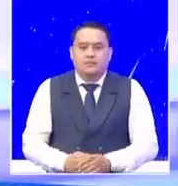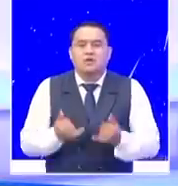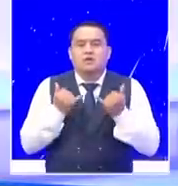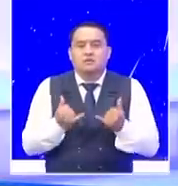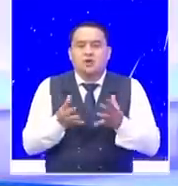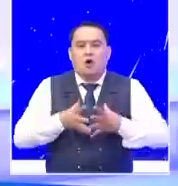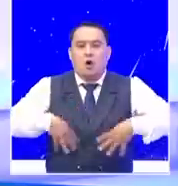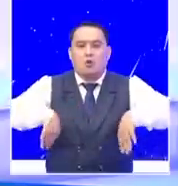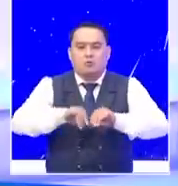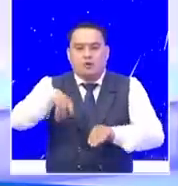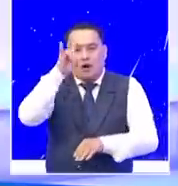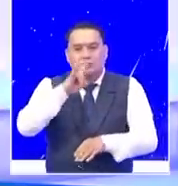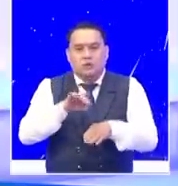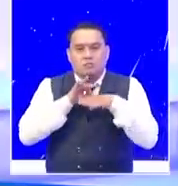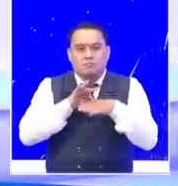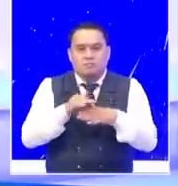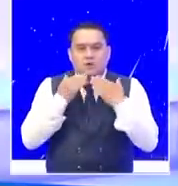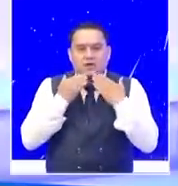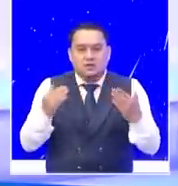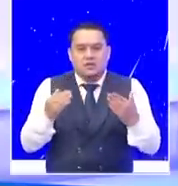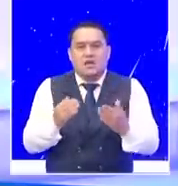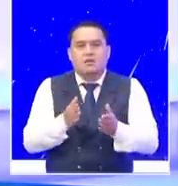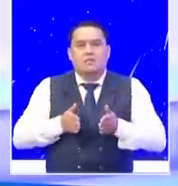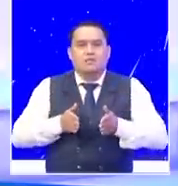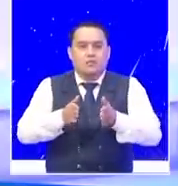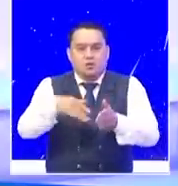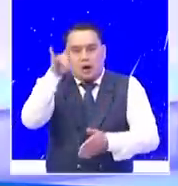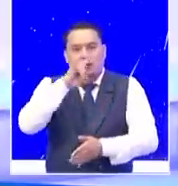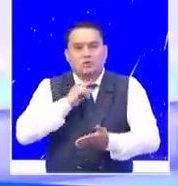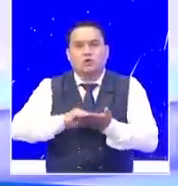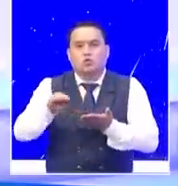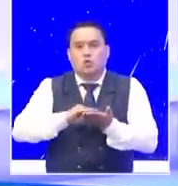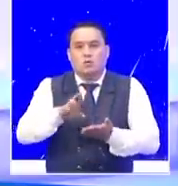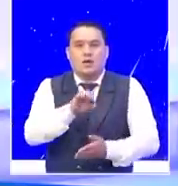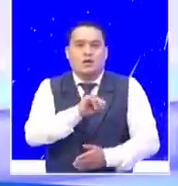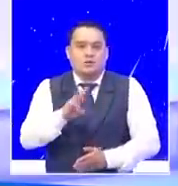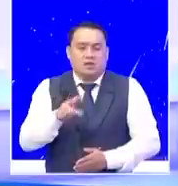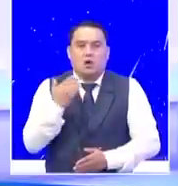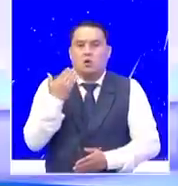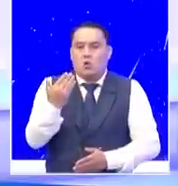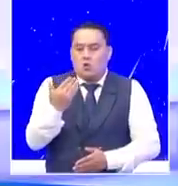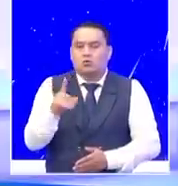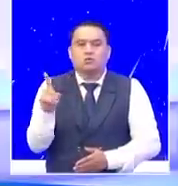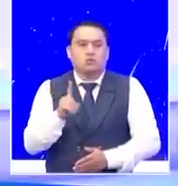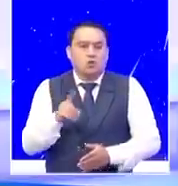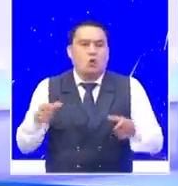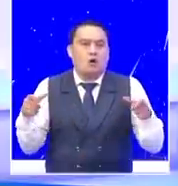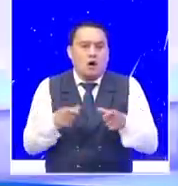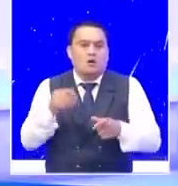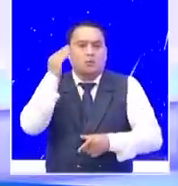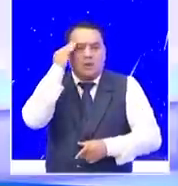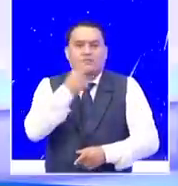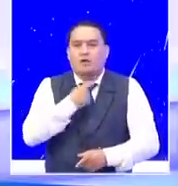Сегодня общественность страны проводила в последний путь известного казахстанского журналиста Бейсена Куранбека. И несмотря на карантинные меры,